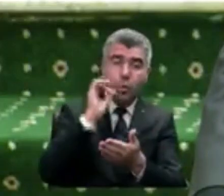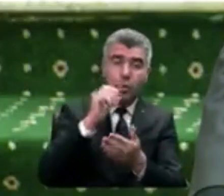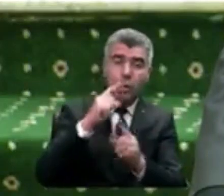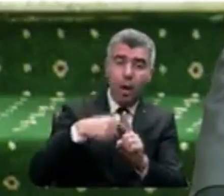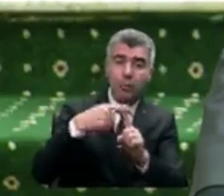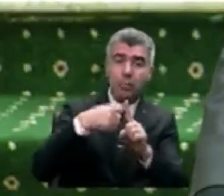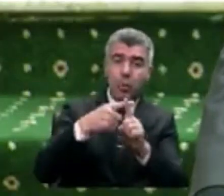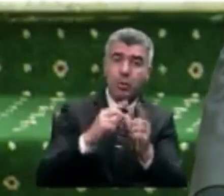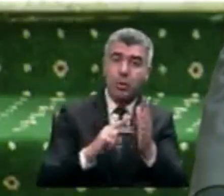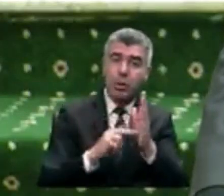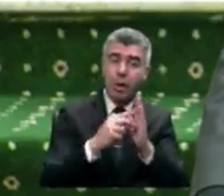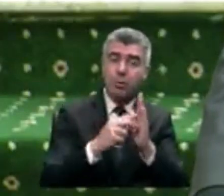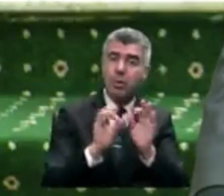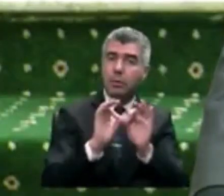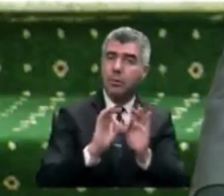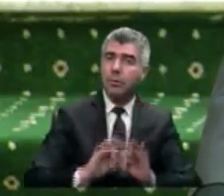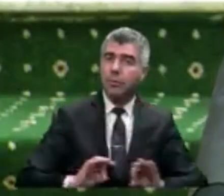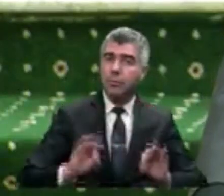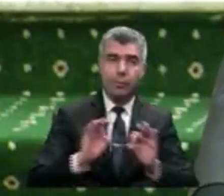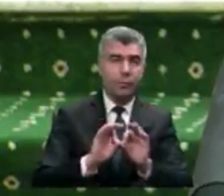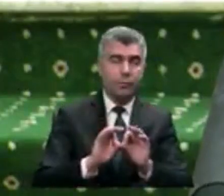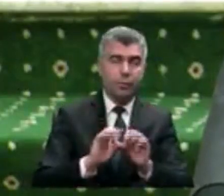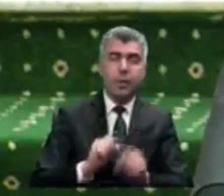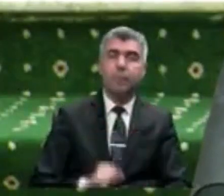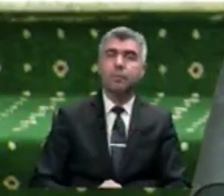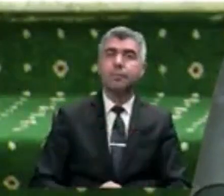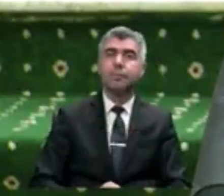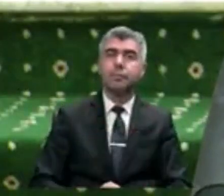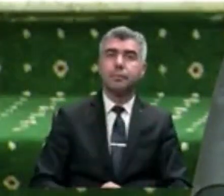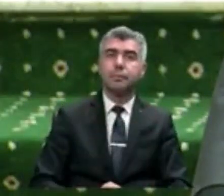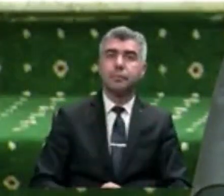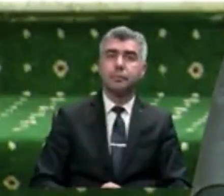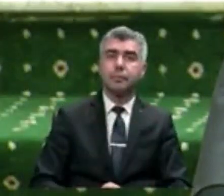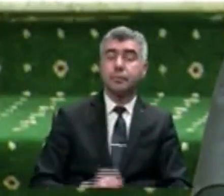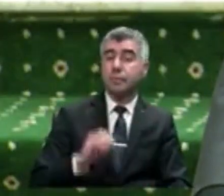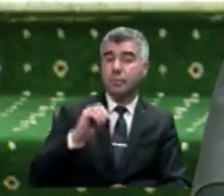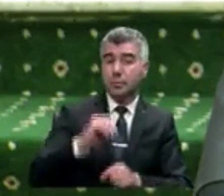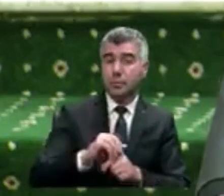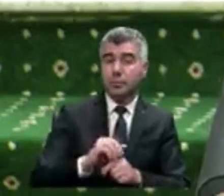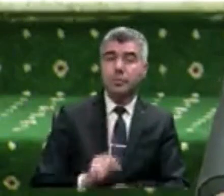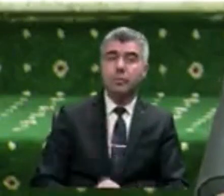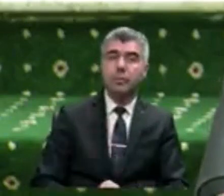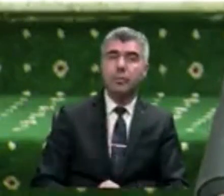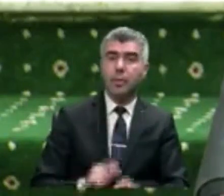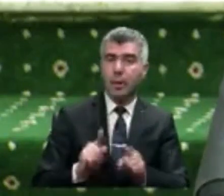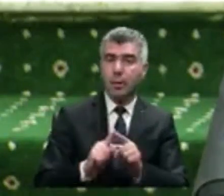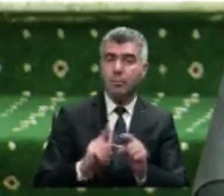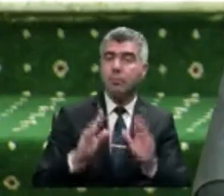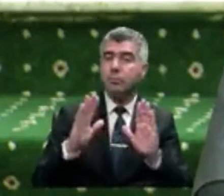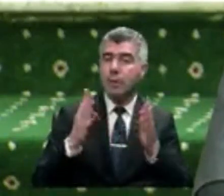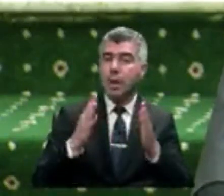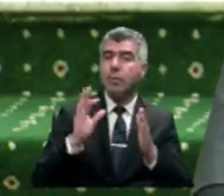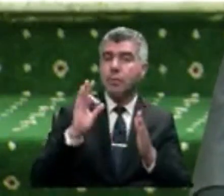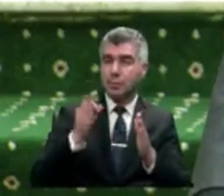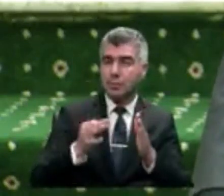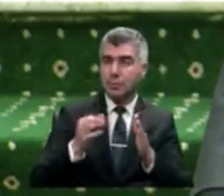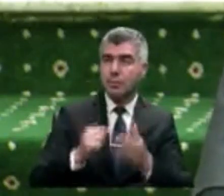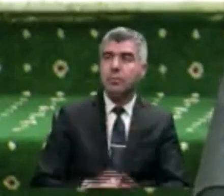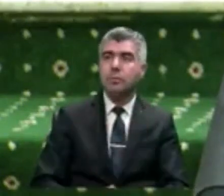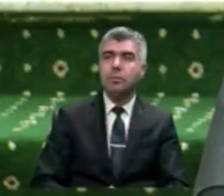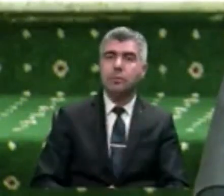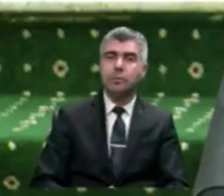فال الترقيه تقف عند حدود شهاده الماستر ومن جهه اخرى لا يسعون الا ان نوه وبكل